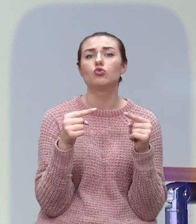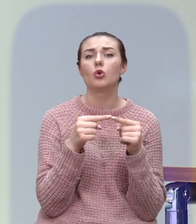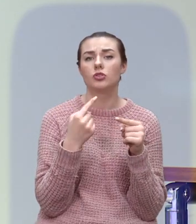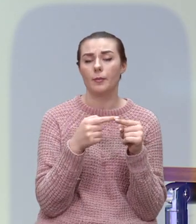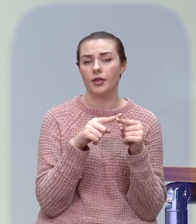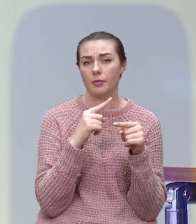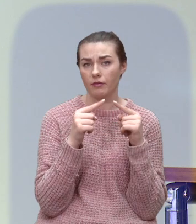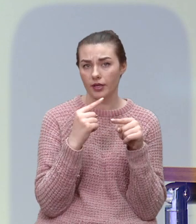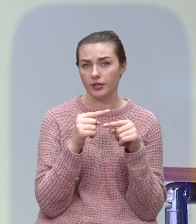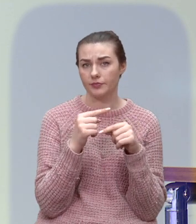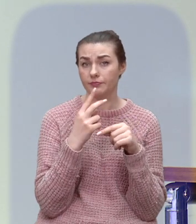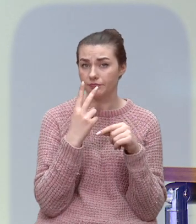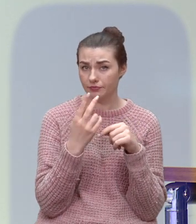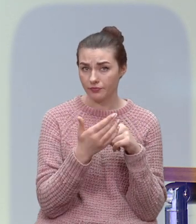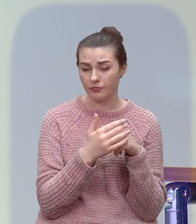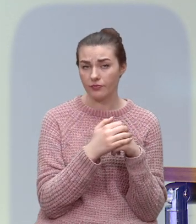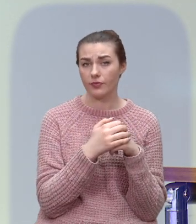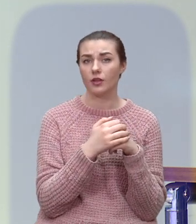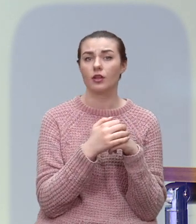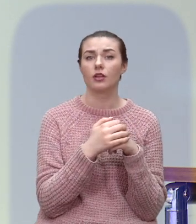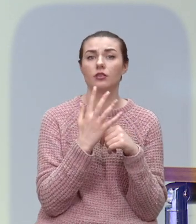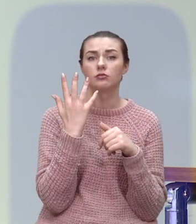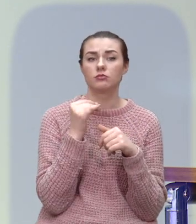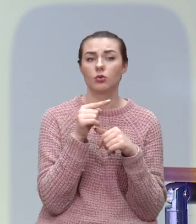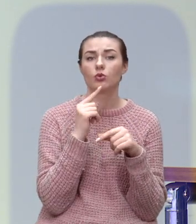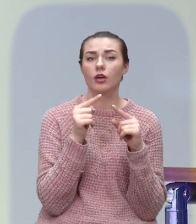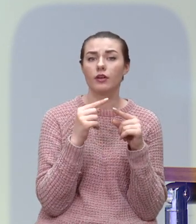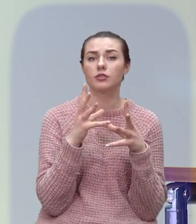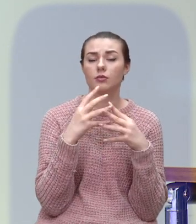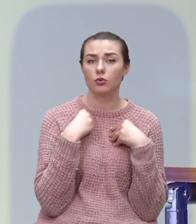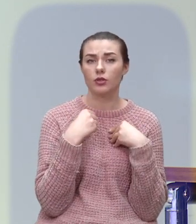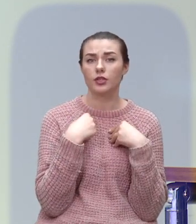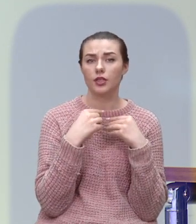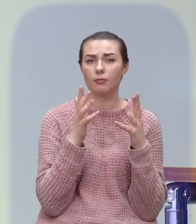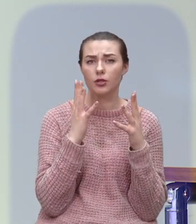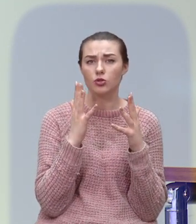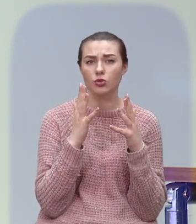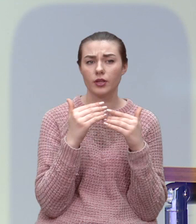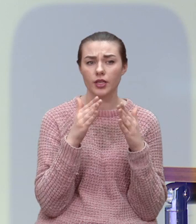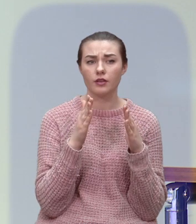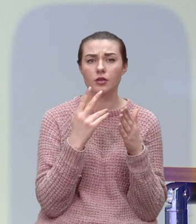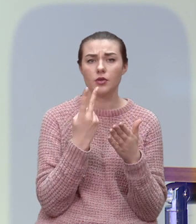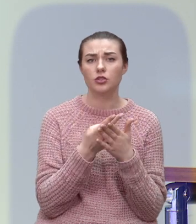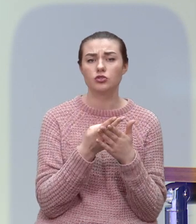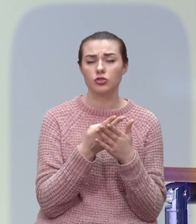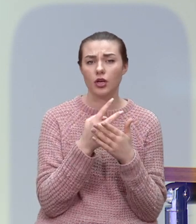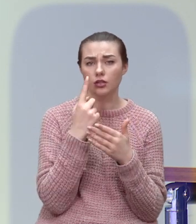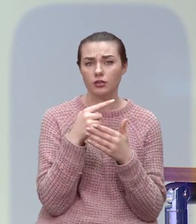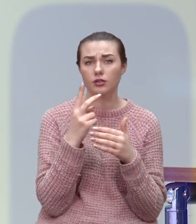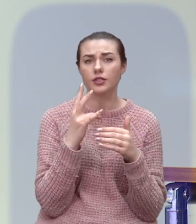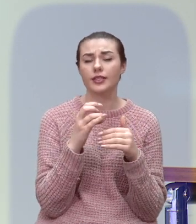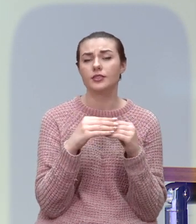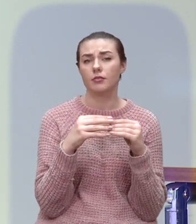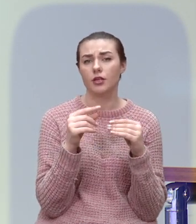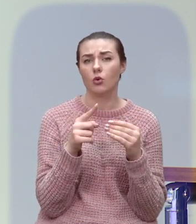очень четко вожатым поводу говорит смотрите когда он говорил со мной я потрясён и откровением лежал ниц на земле но он коснулся